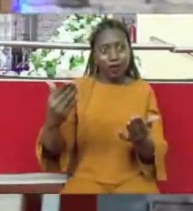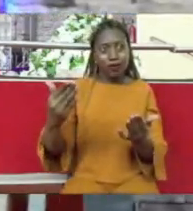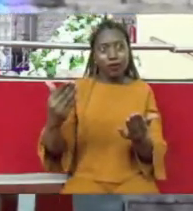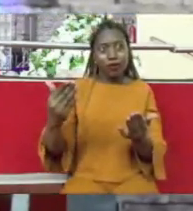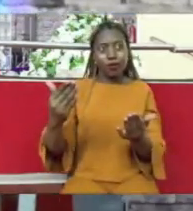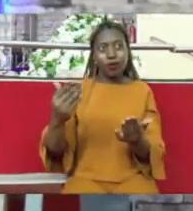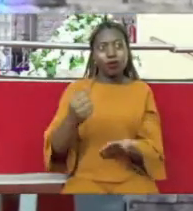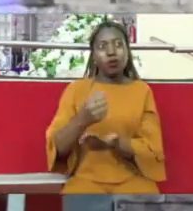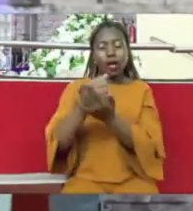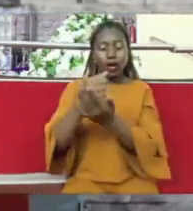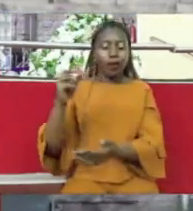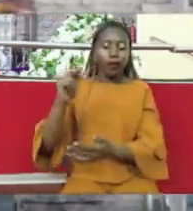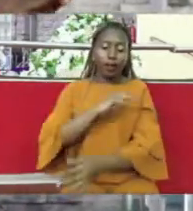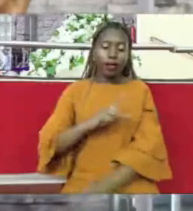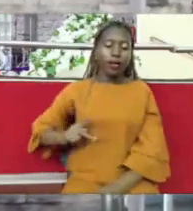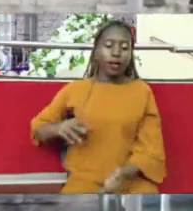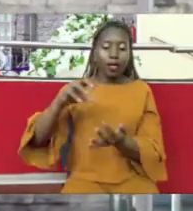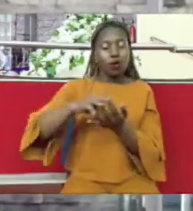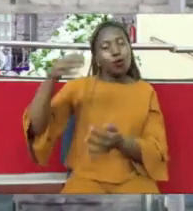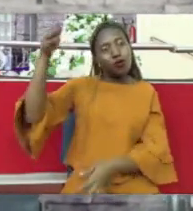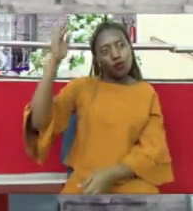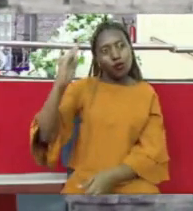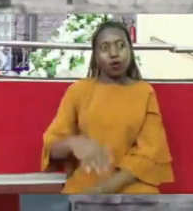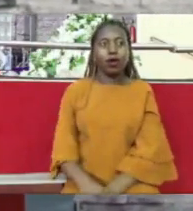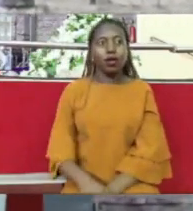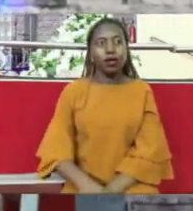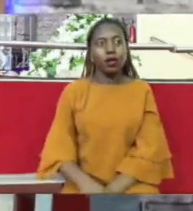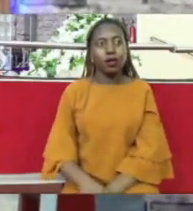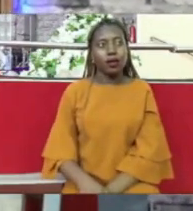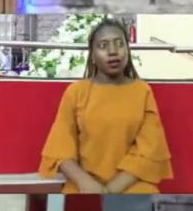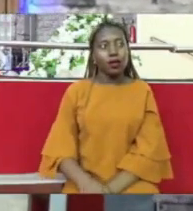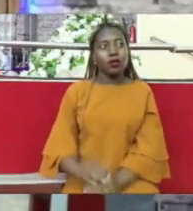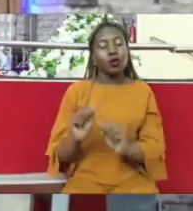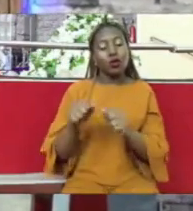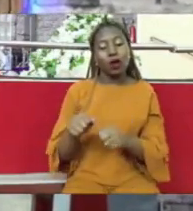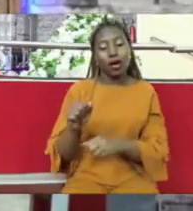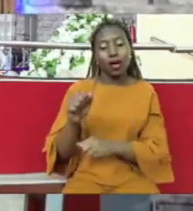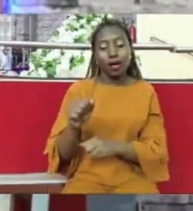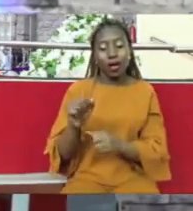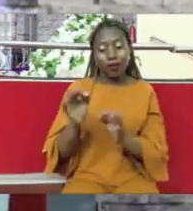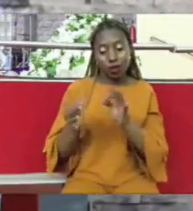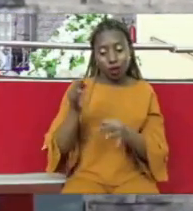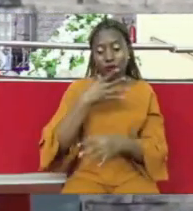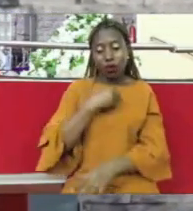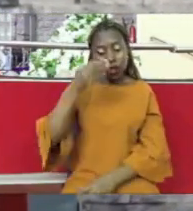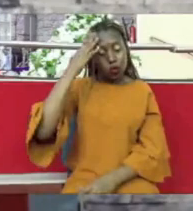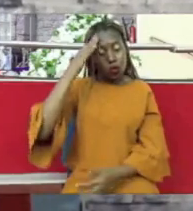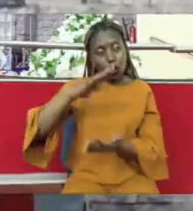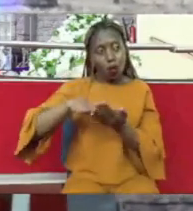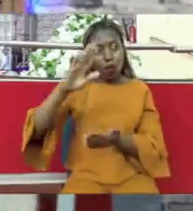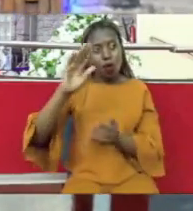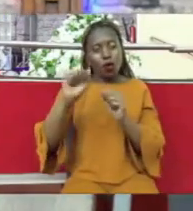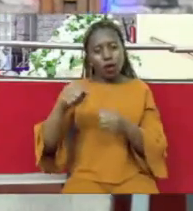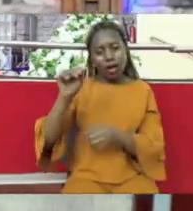know more about certain women, you can look for the ones who stood up and ask them, hii ilitoka wapi? Kama ungetaka kujua zaidi unaweza ukauliza wale ambao walikuwa